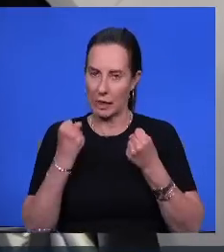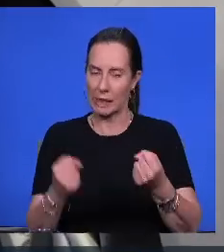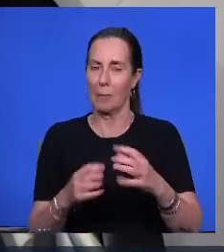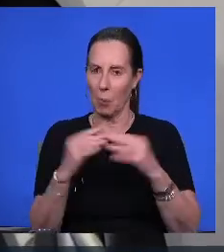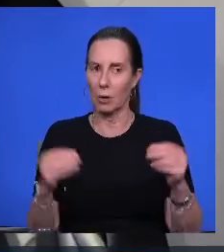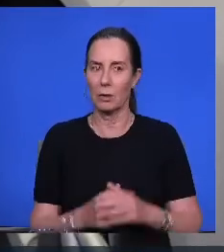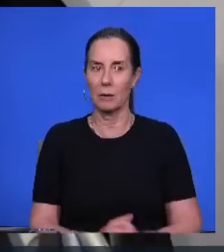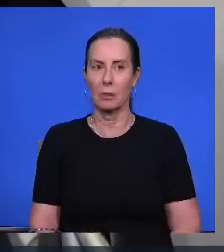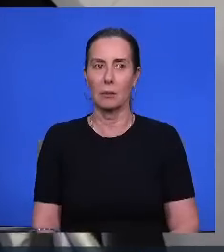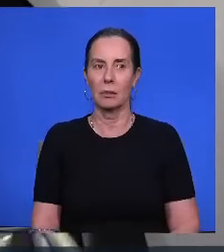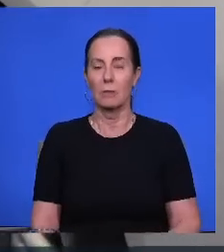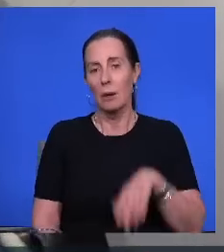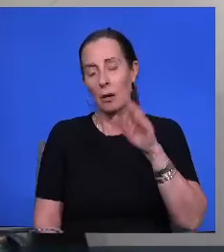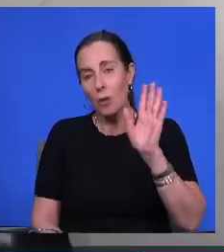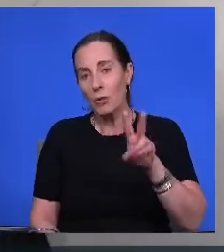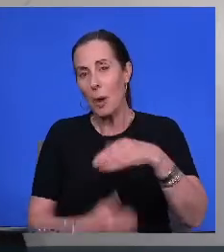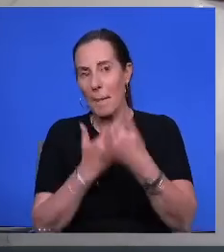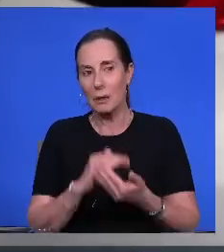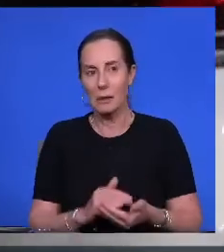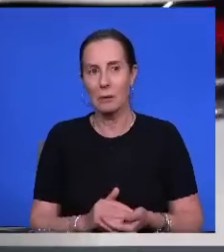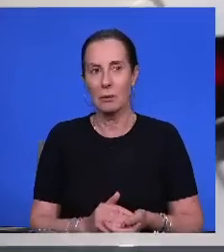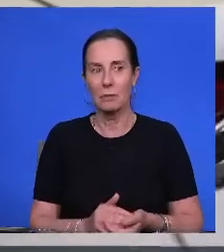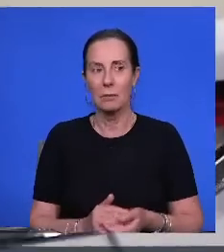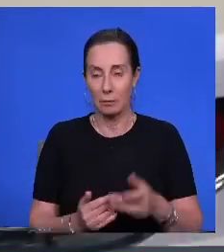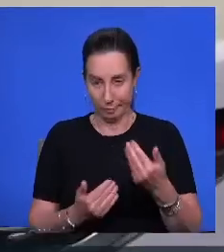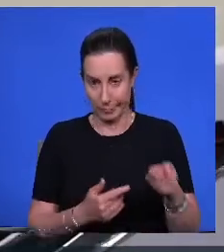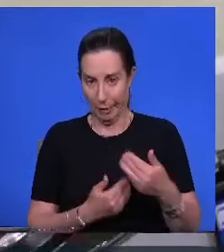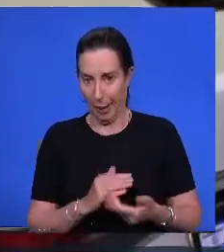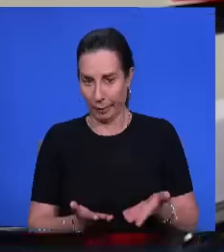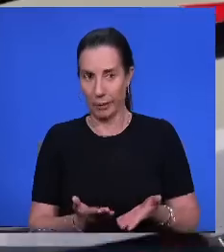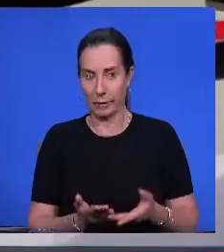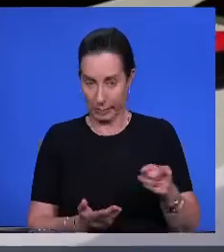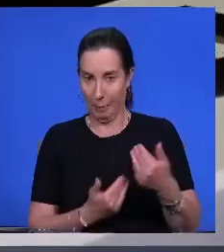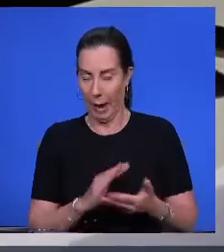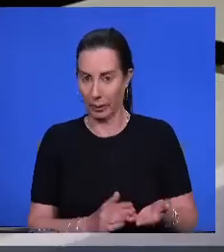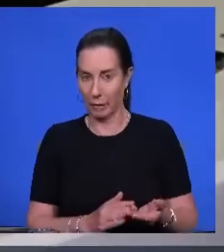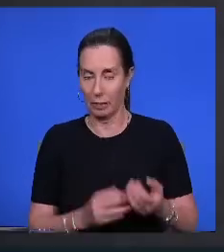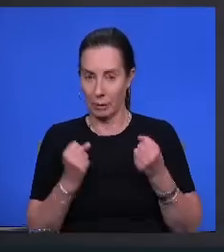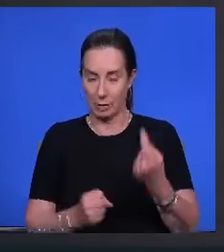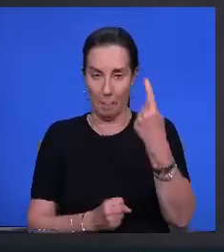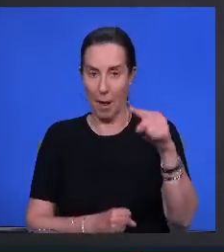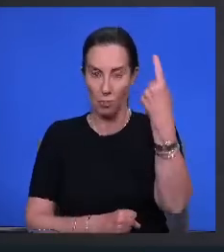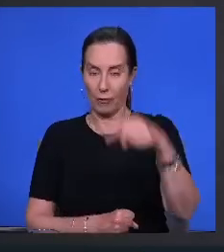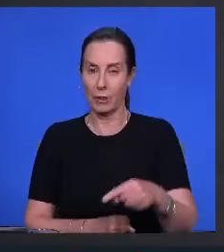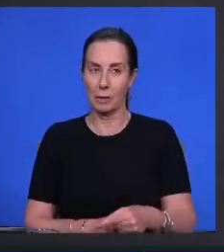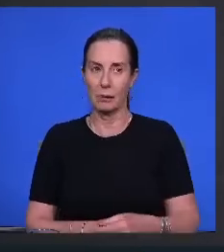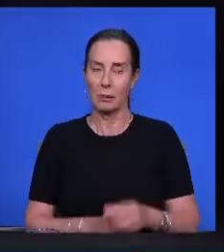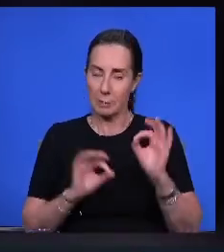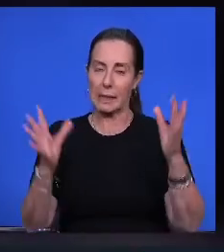טוב, פחות יש פרנסה. לא, לא פרנסה, לחינם. פרנסה? אתה יכול להגדיר את זה כפרנסה? נסיעה פעם בשעה וחצי? בסדר.